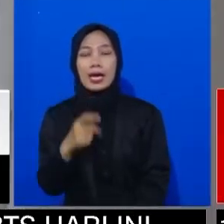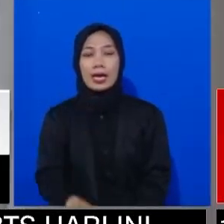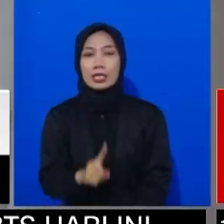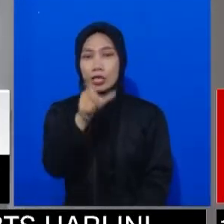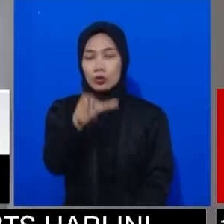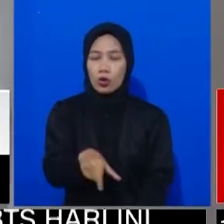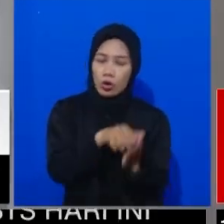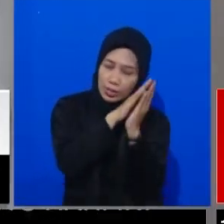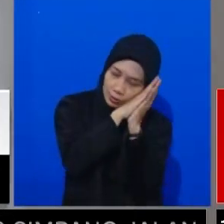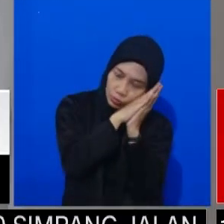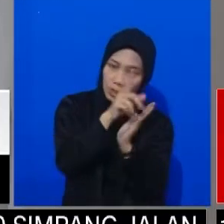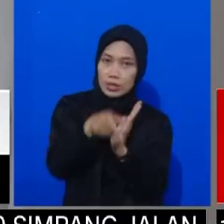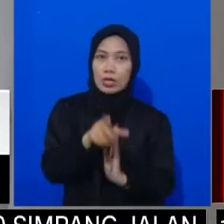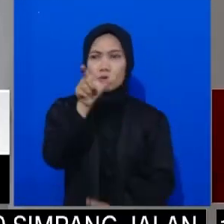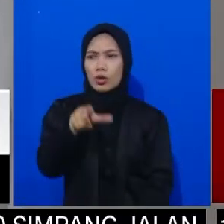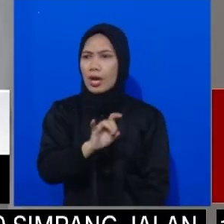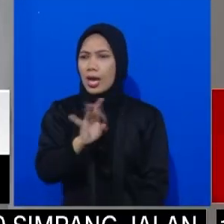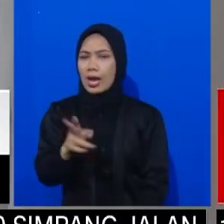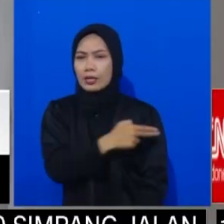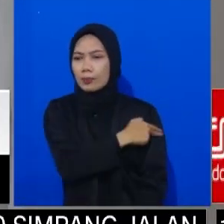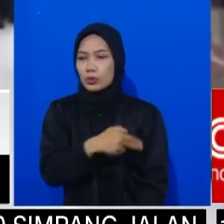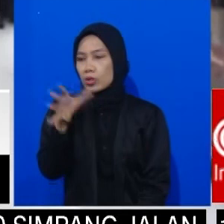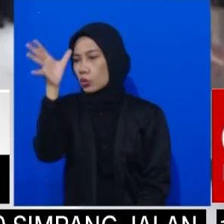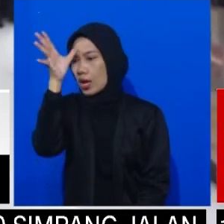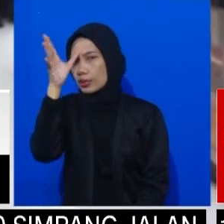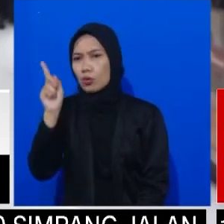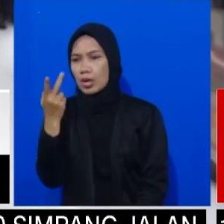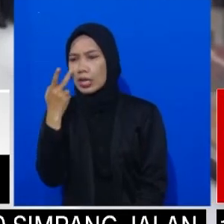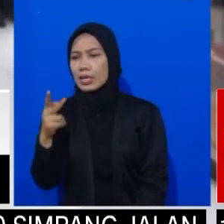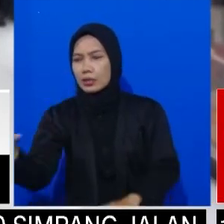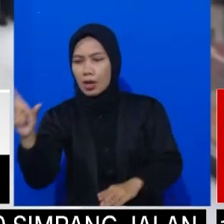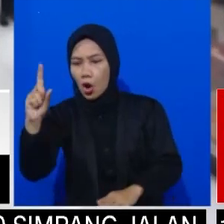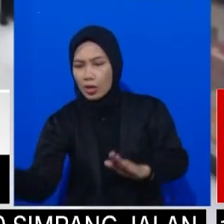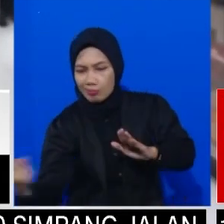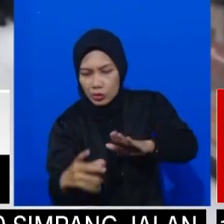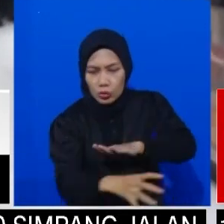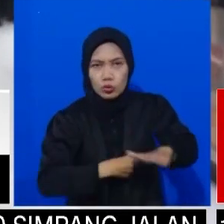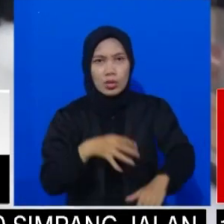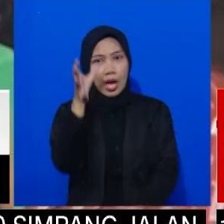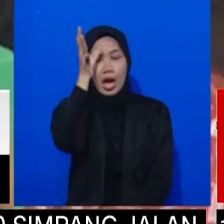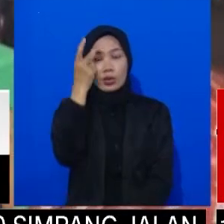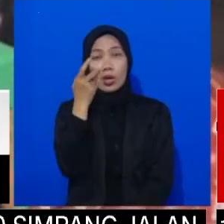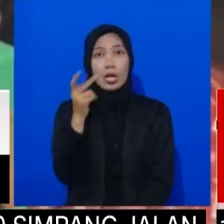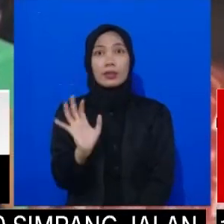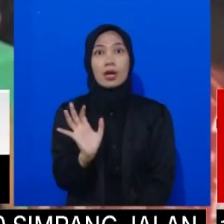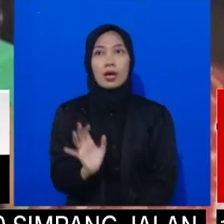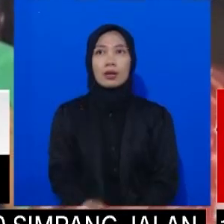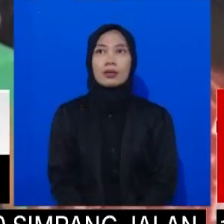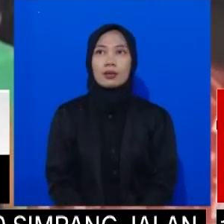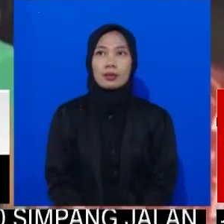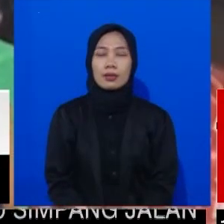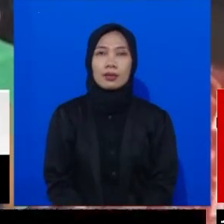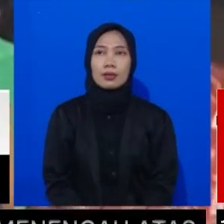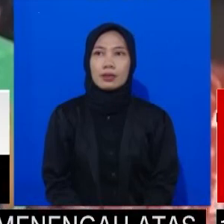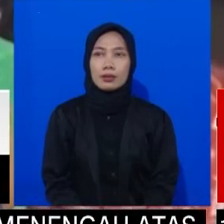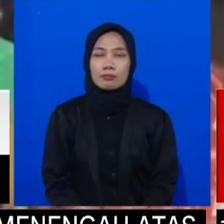lainnya tidak mengetahui keberadaan pencuri yang menyelinap masuk. Ditemui pada Senin malam, salah satu penjaga toko, David, mengaku